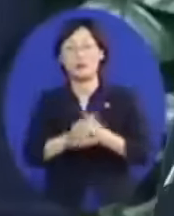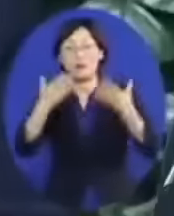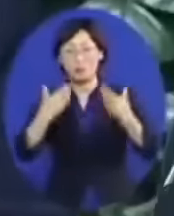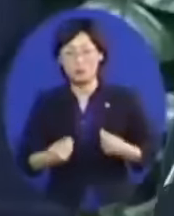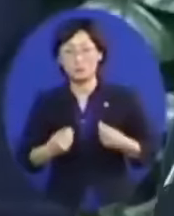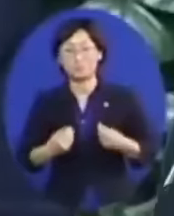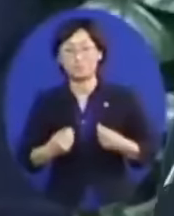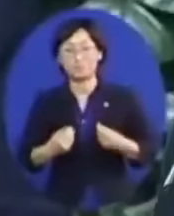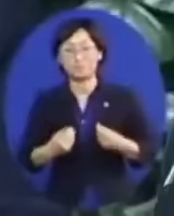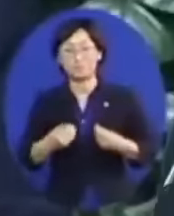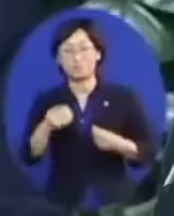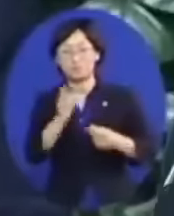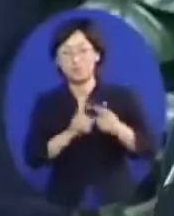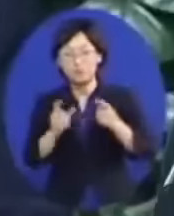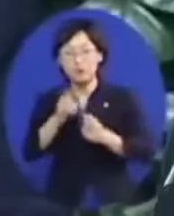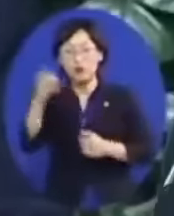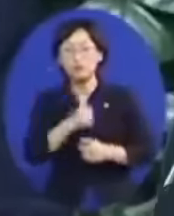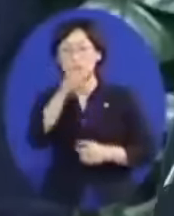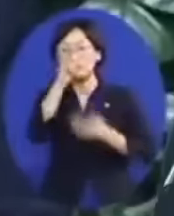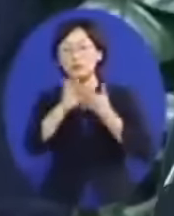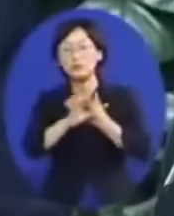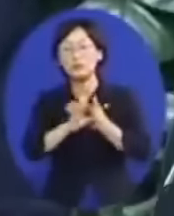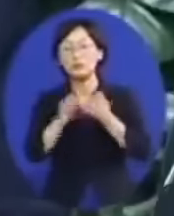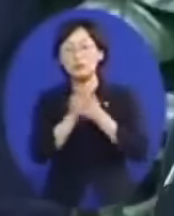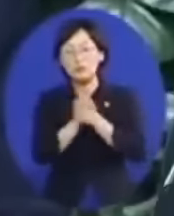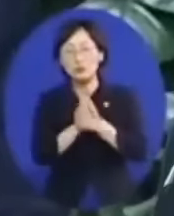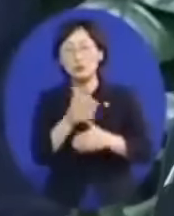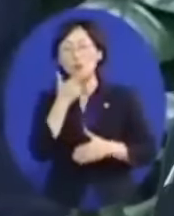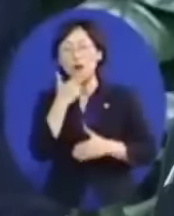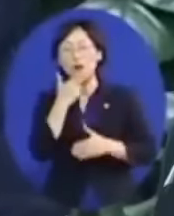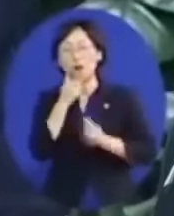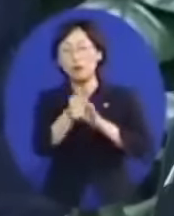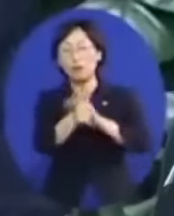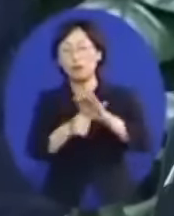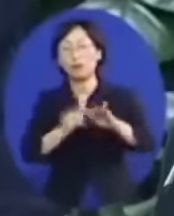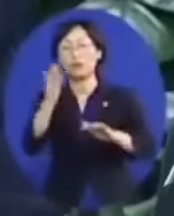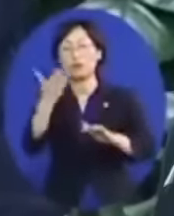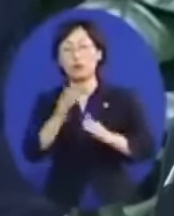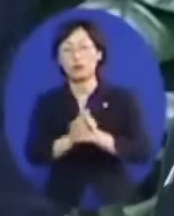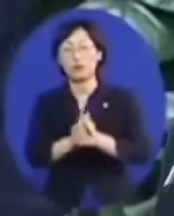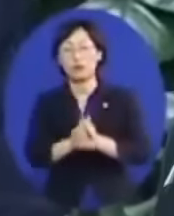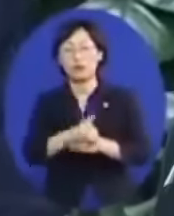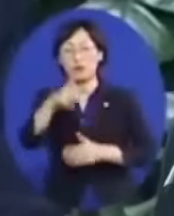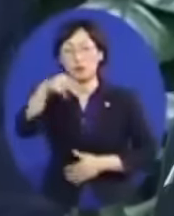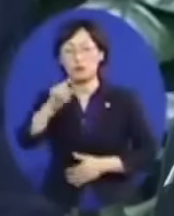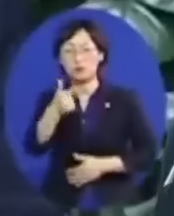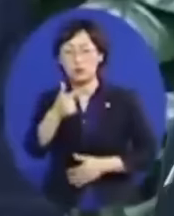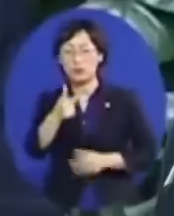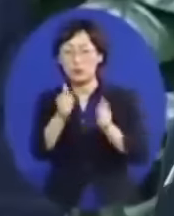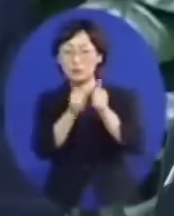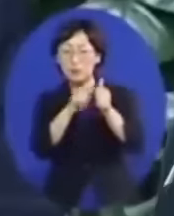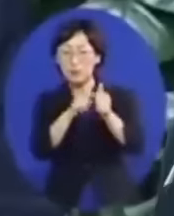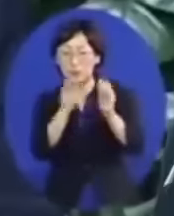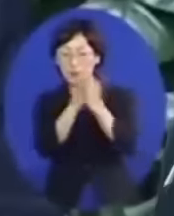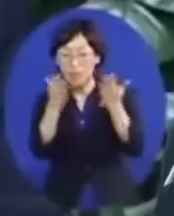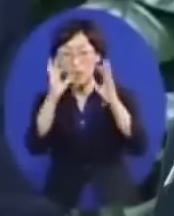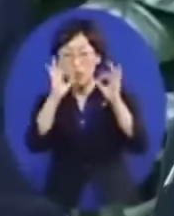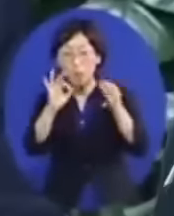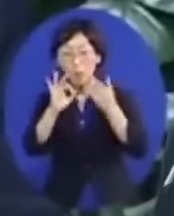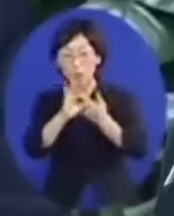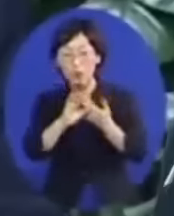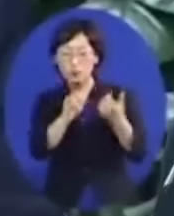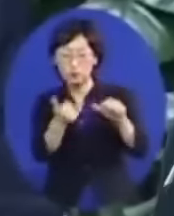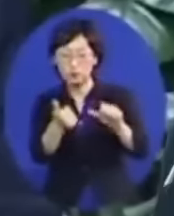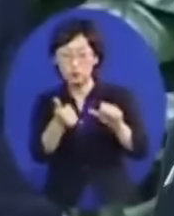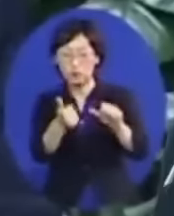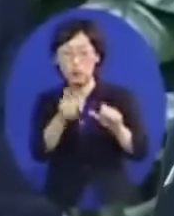막신음을 그대로 가지고 있으면 기도하지 않게 되고 뒤로 물러가게 되는 것입니다. 키엘케코어는 그의 책 죽음에 이르는 병에서 사람을